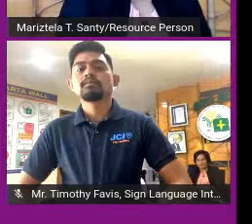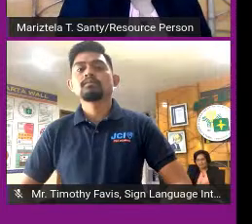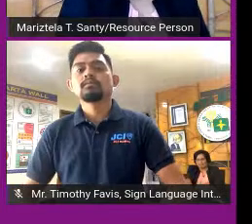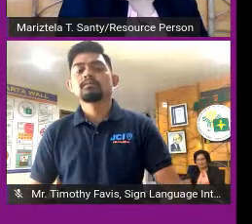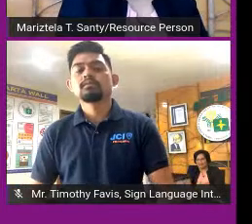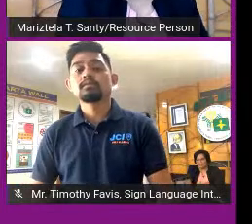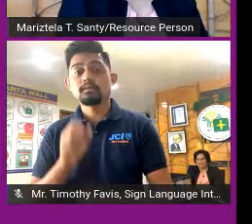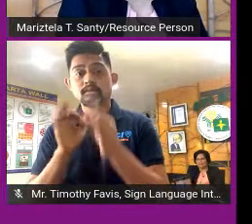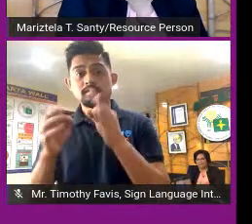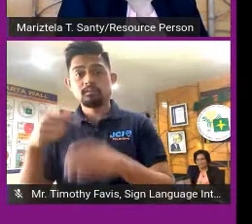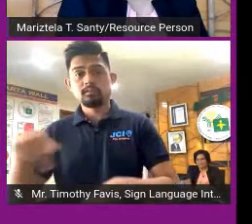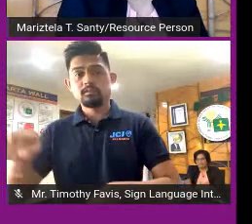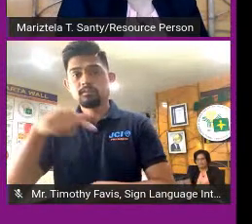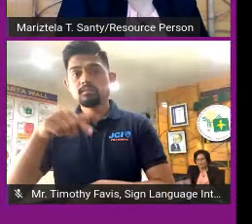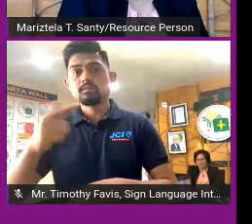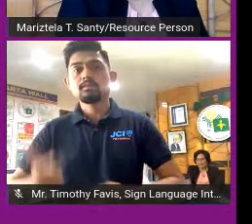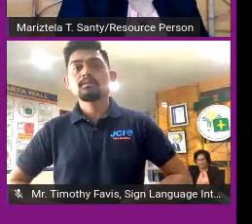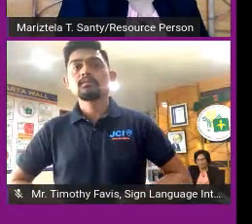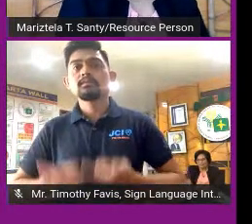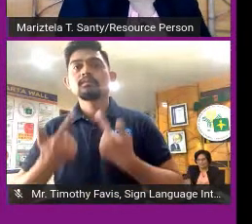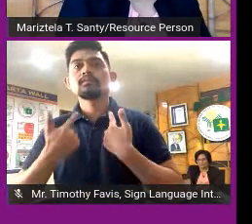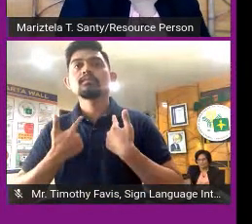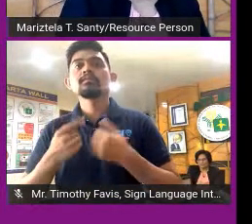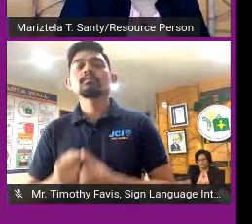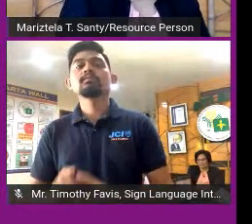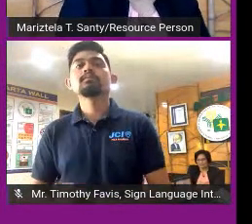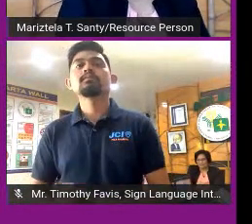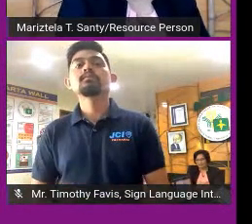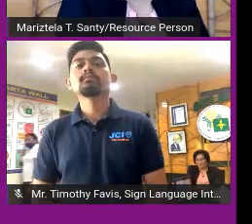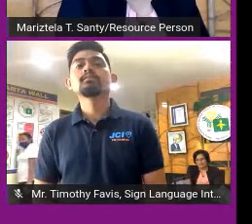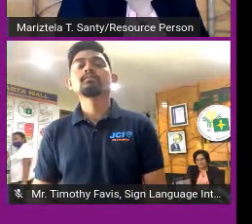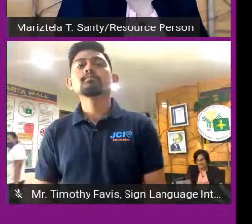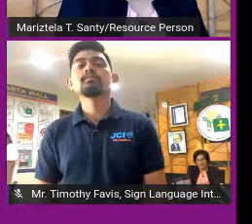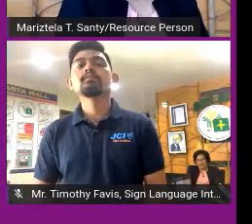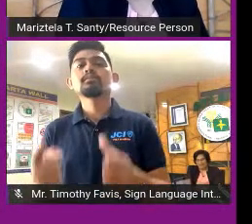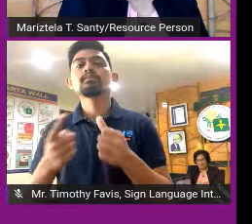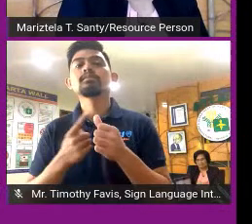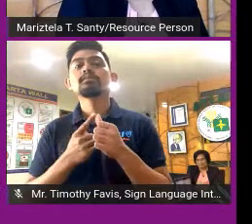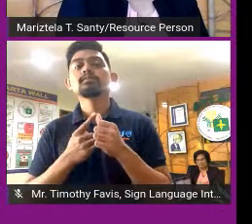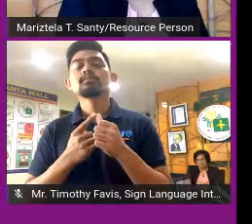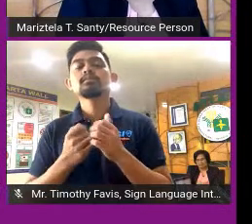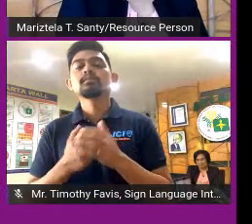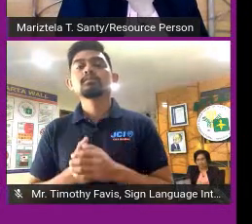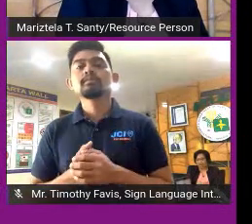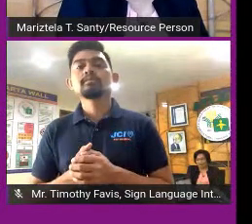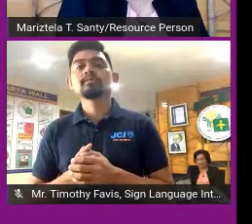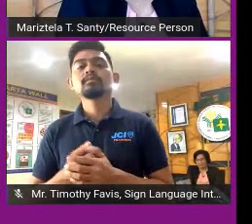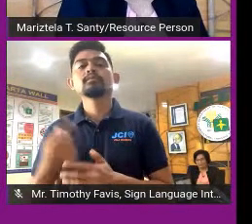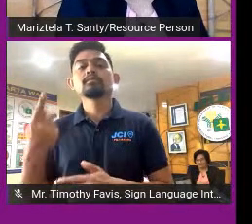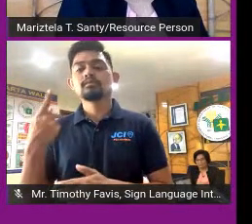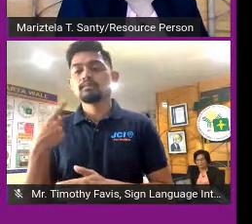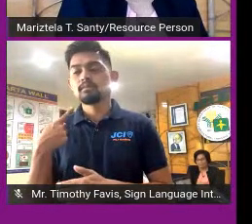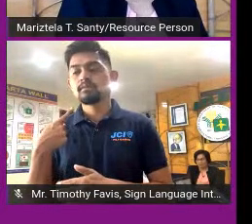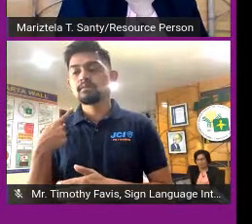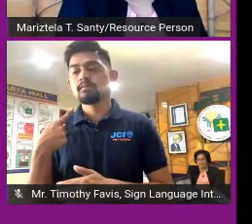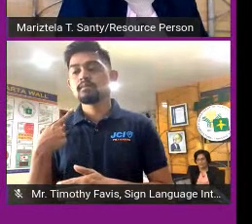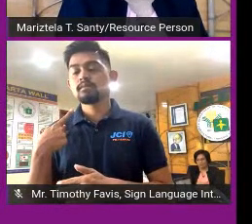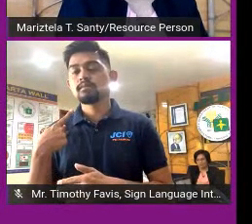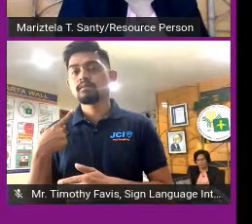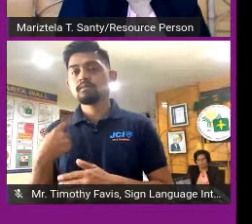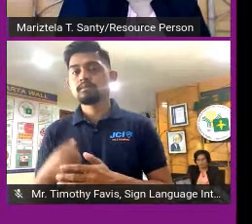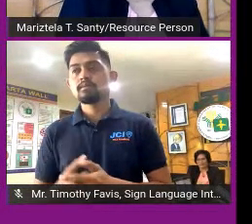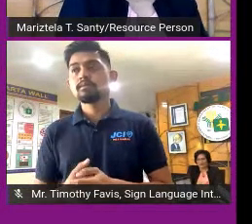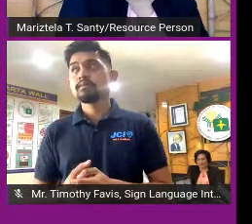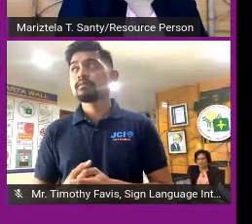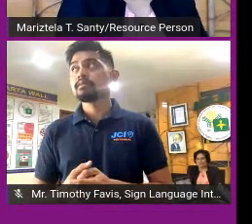Pag tayo nabuhay, ang una nating ano ay, we have the pangkabuhayan